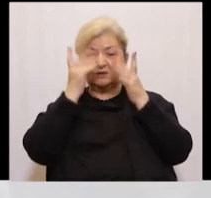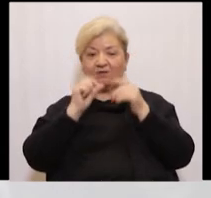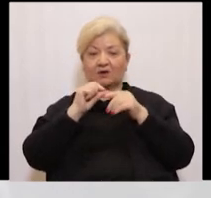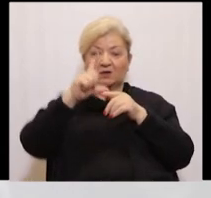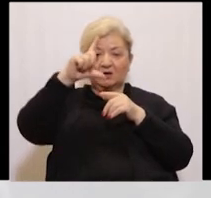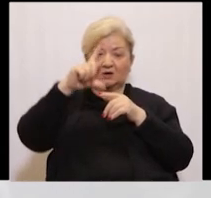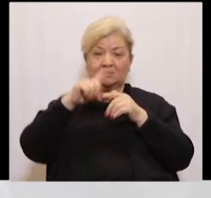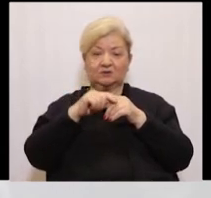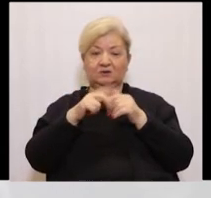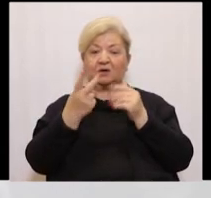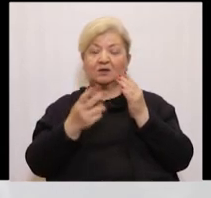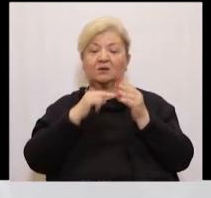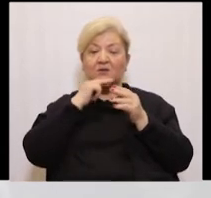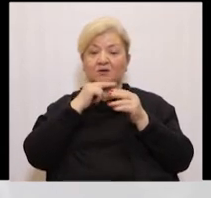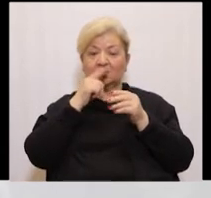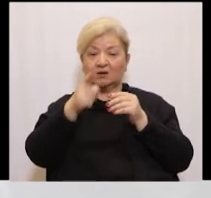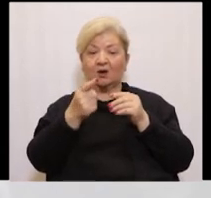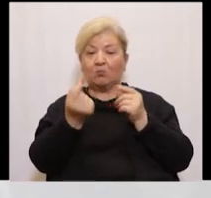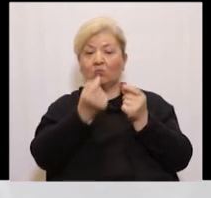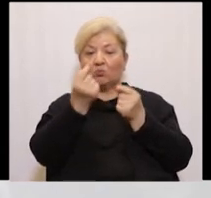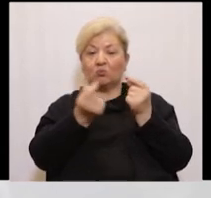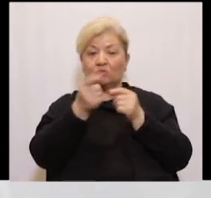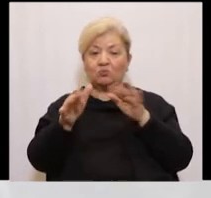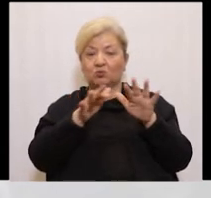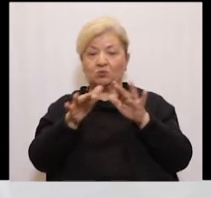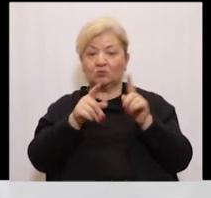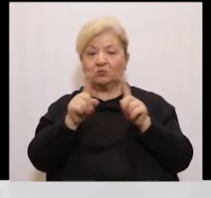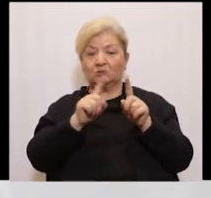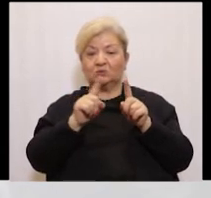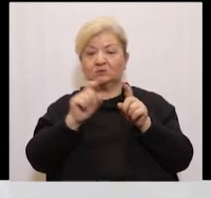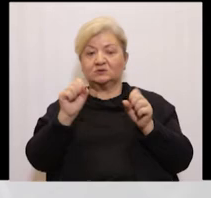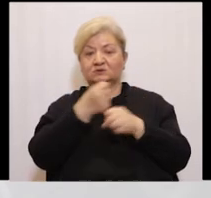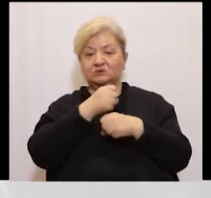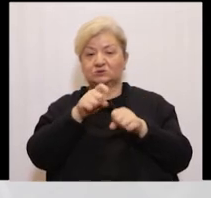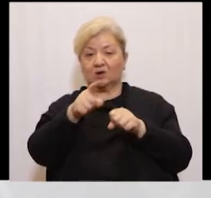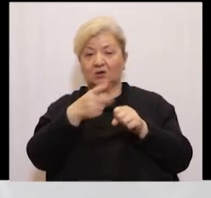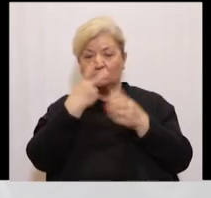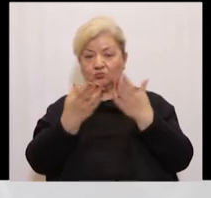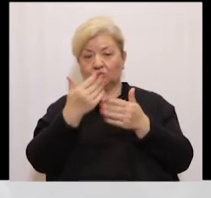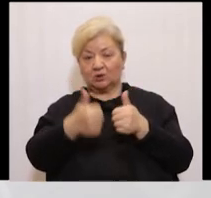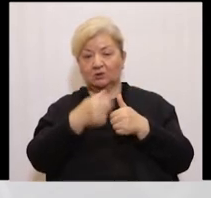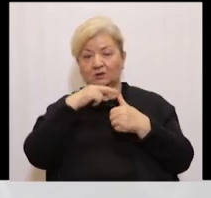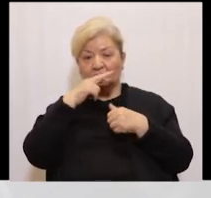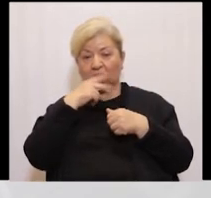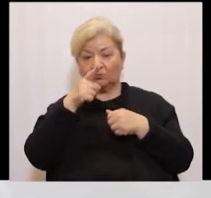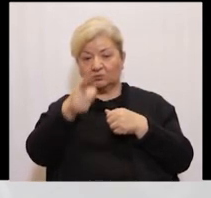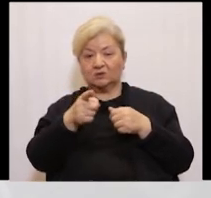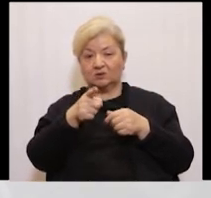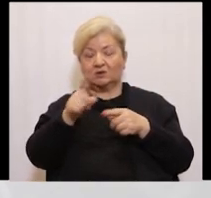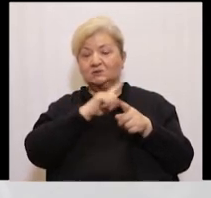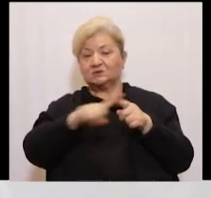ხოლო დააკვირდით, რა მოუვიდა აი ამ ბურთულების მოძრაობის სიჩქარეს. თუ კარგად დააკვირდებით, ხედავთ, რომ ისინი